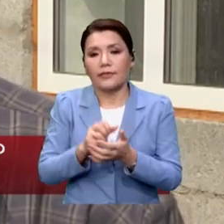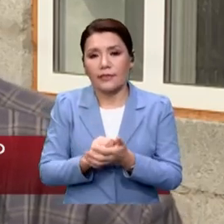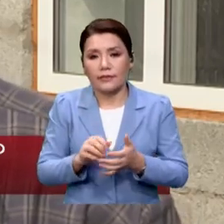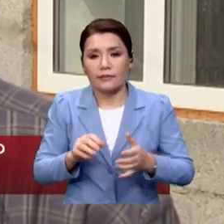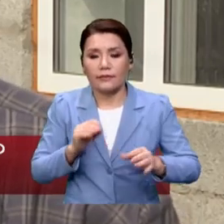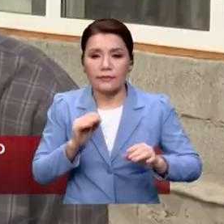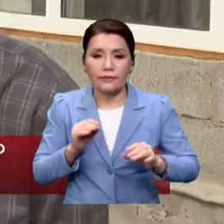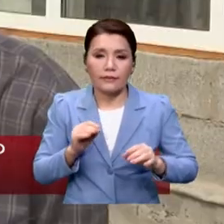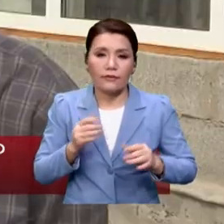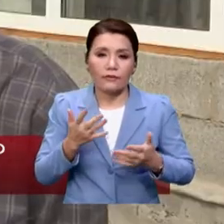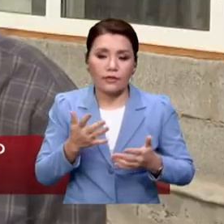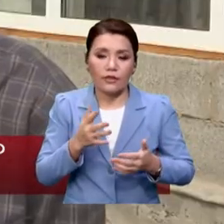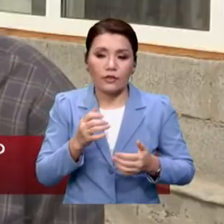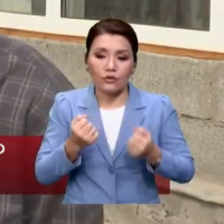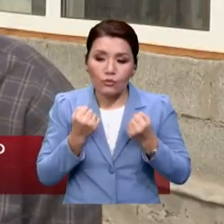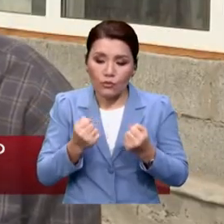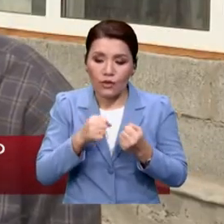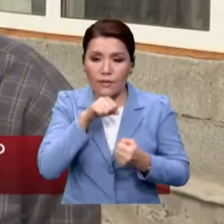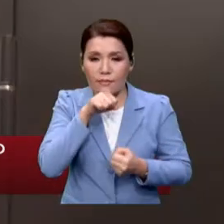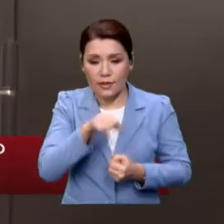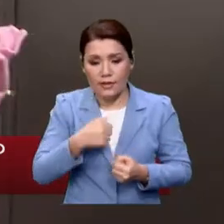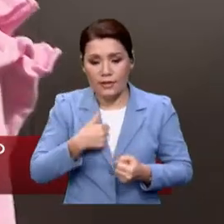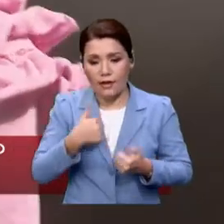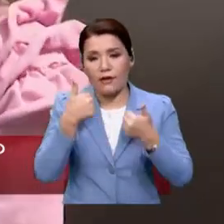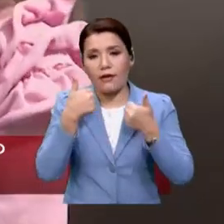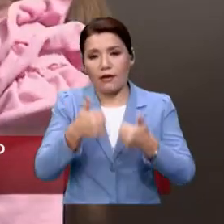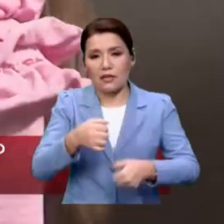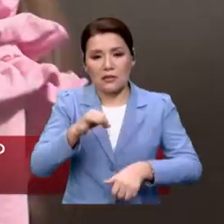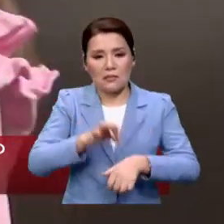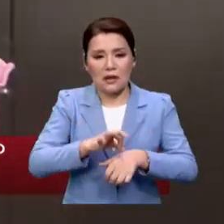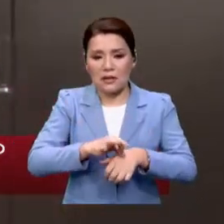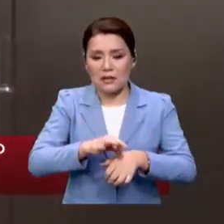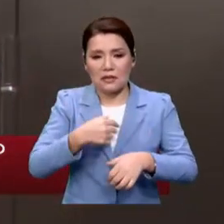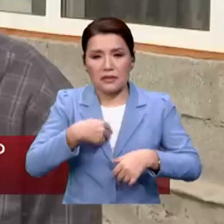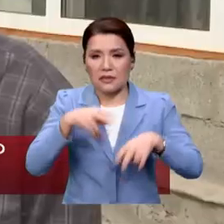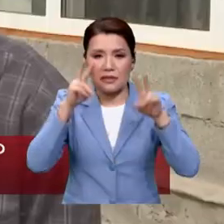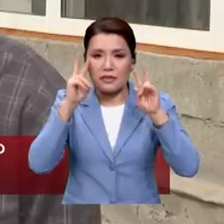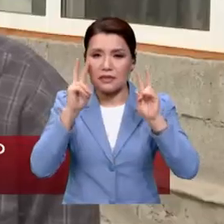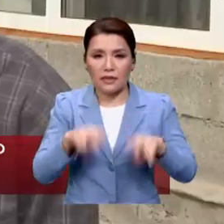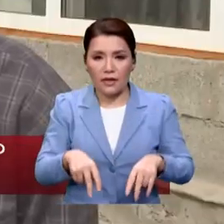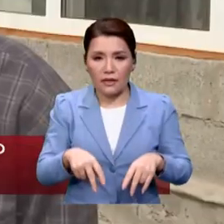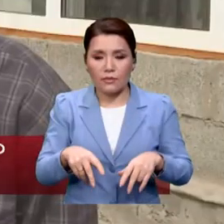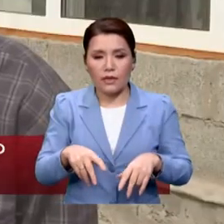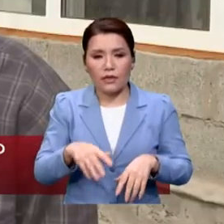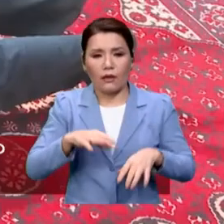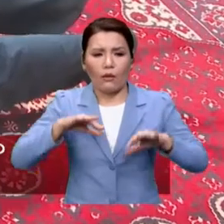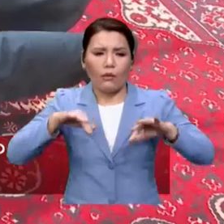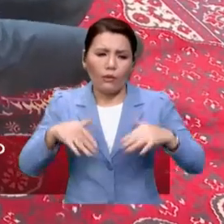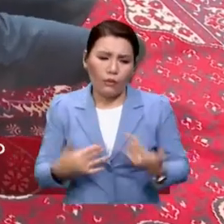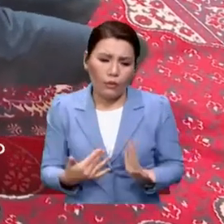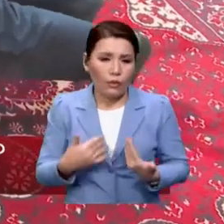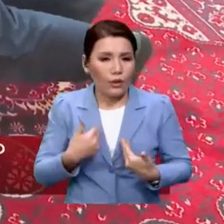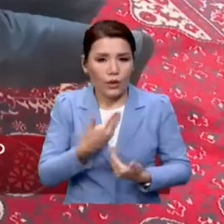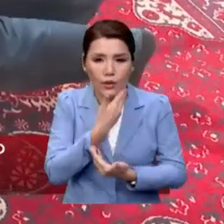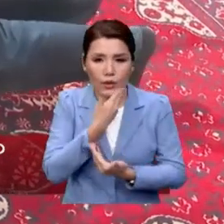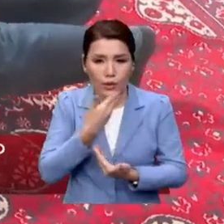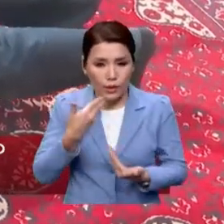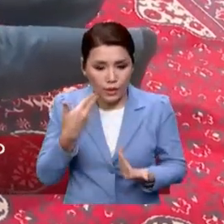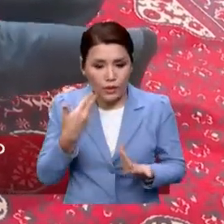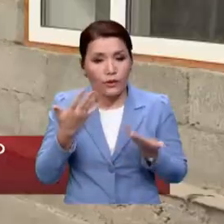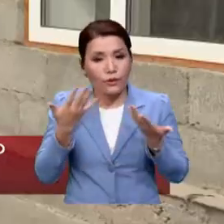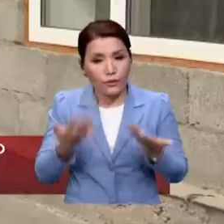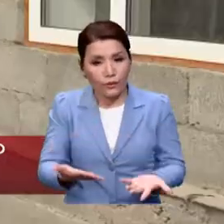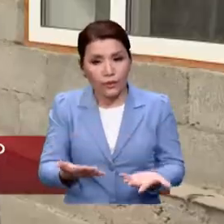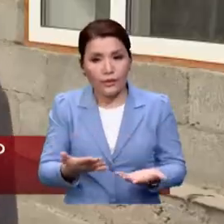жасауға болады. Спорттың арқасында жақсымын. Көп ауру дегенді білмейміз, шаршағанды білмеймін, бұлай көп. Соның